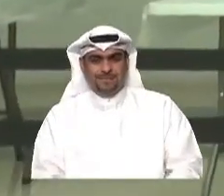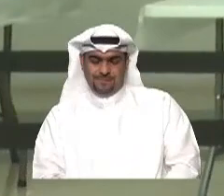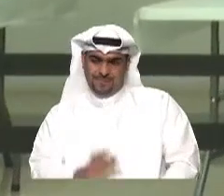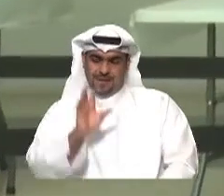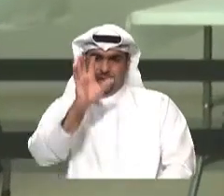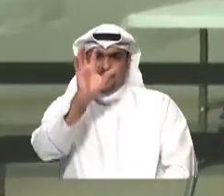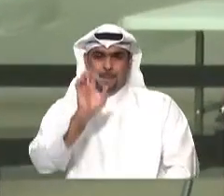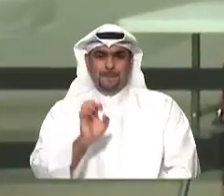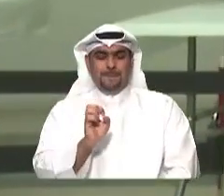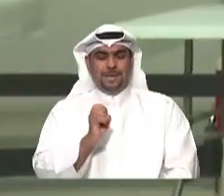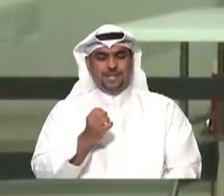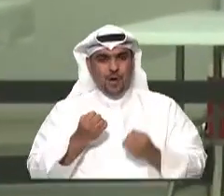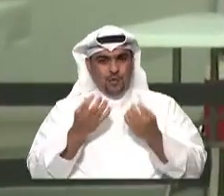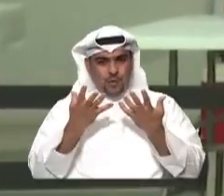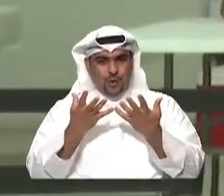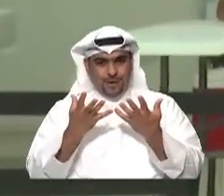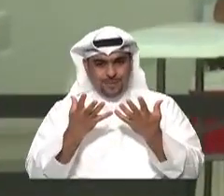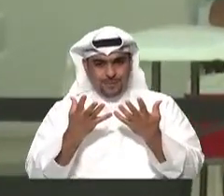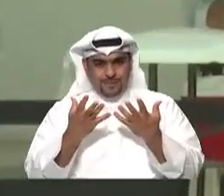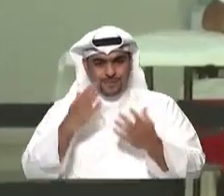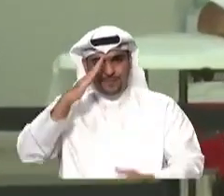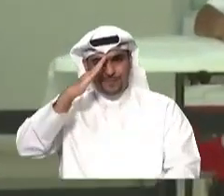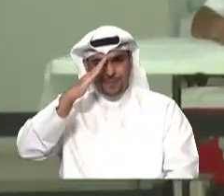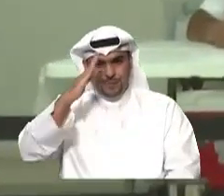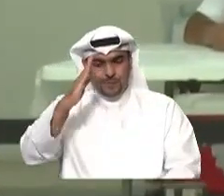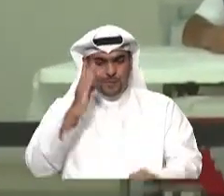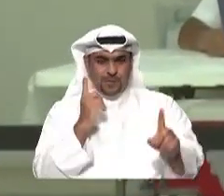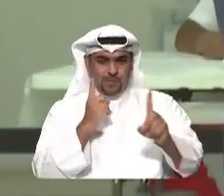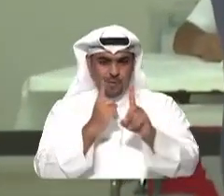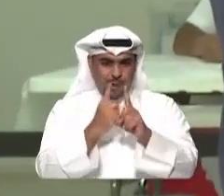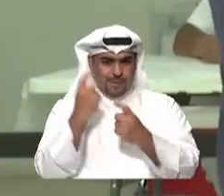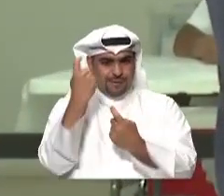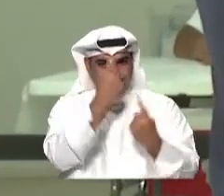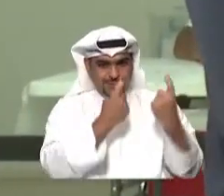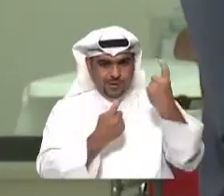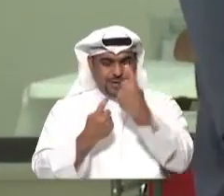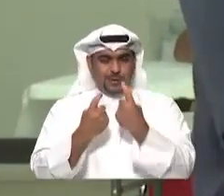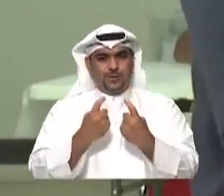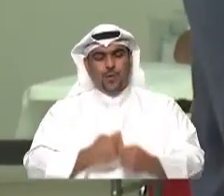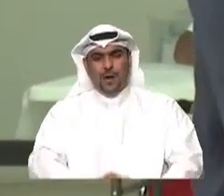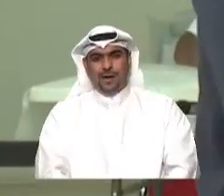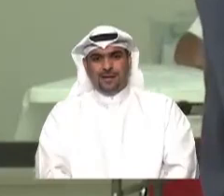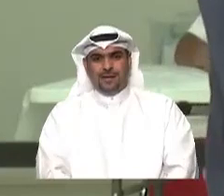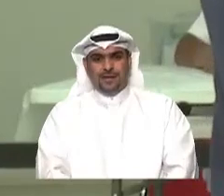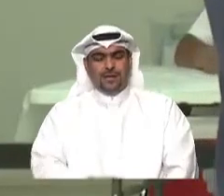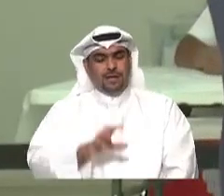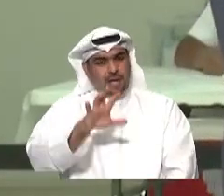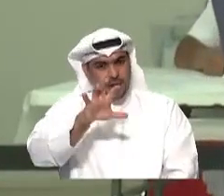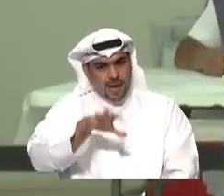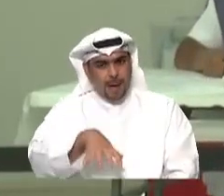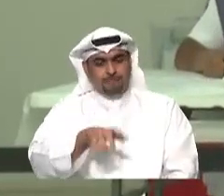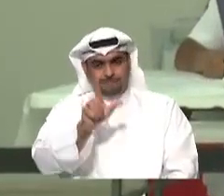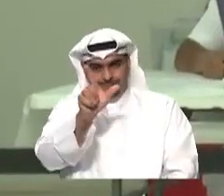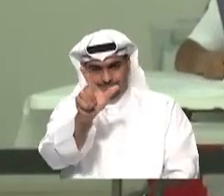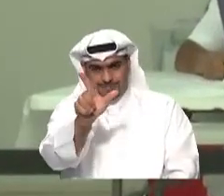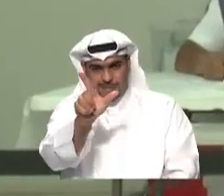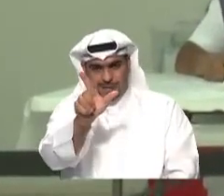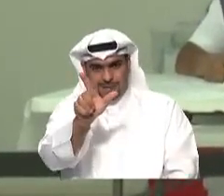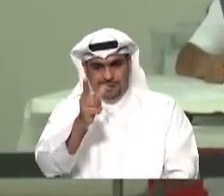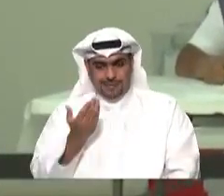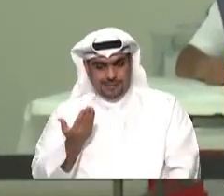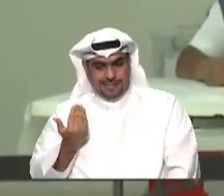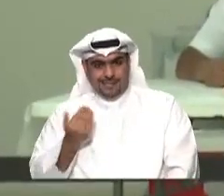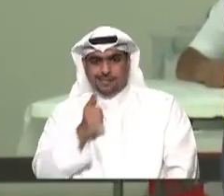بالنور ومشكورين على الاستضافة وعلى حضوركم. نعم، مثل ما تكلمت قبل شوي وذكرت